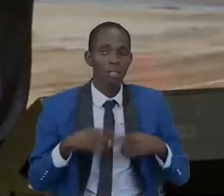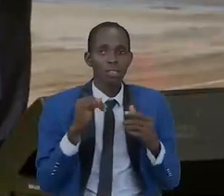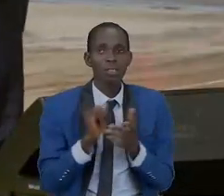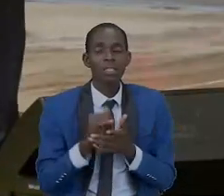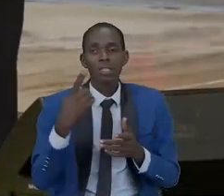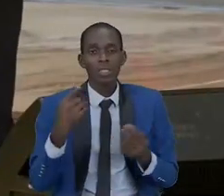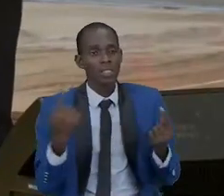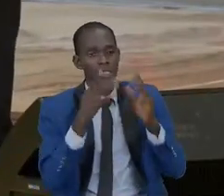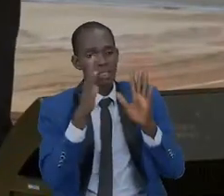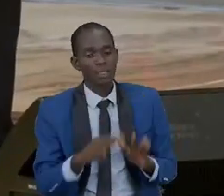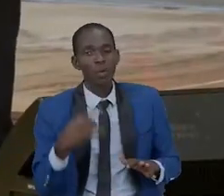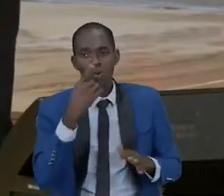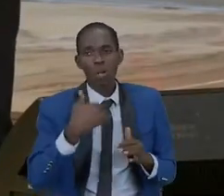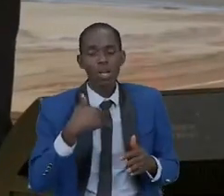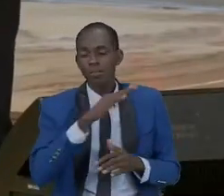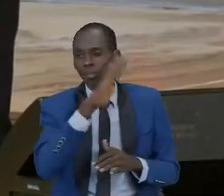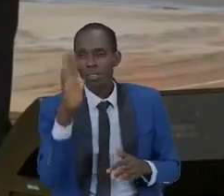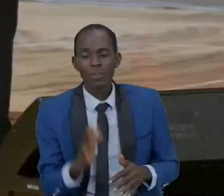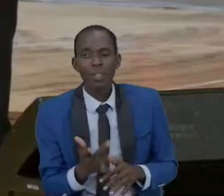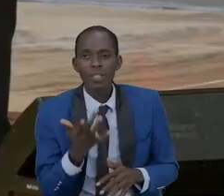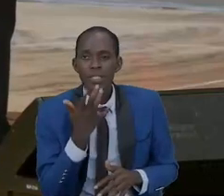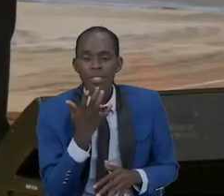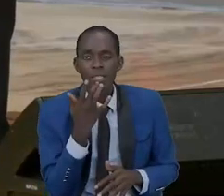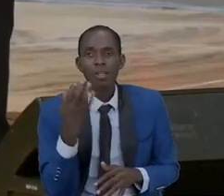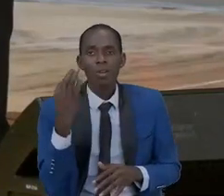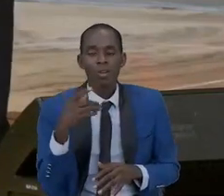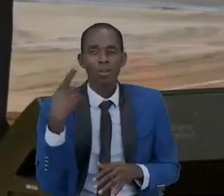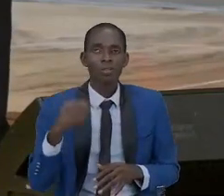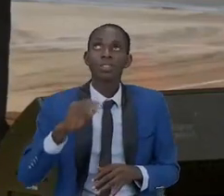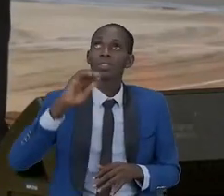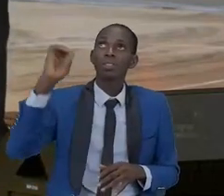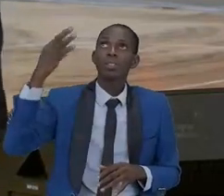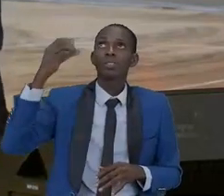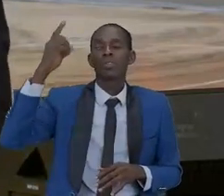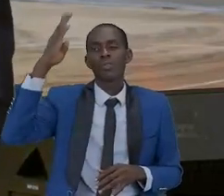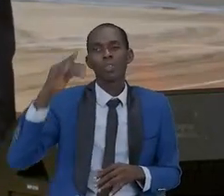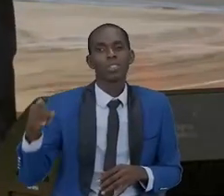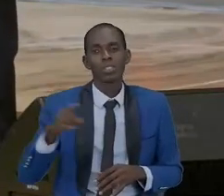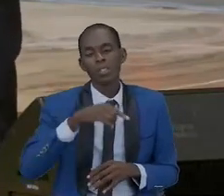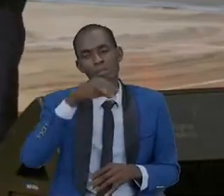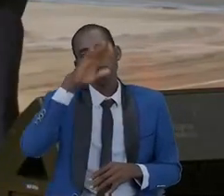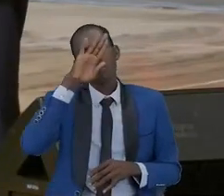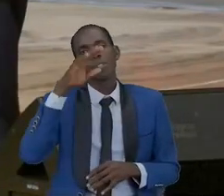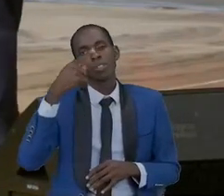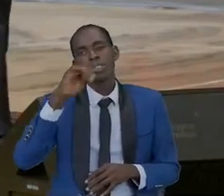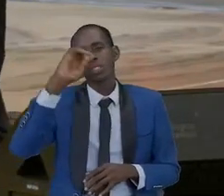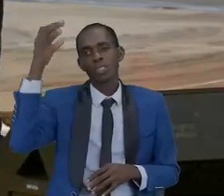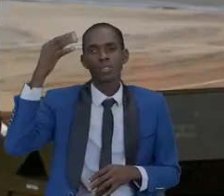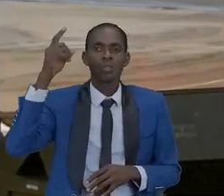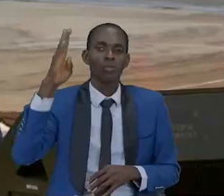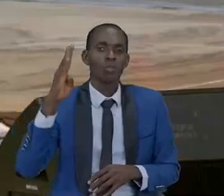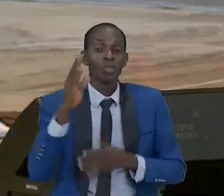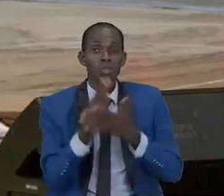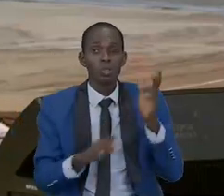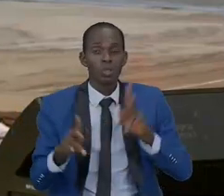les criminels ne m'aiment pas mener comme les criminels qui n'ont jamais goûté à la grâce de Dieu ce que